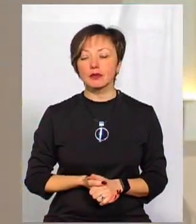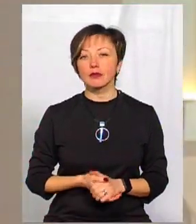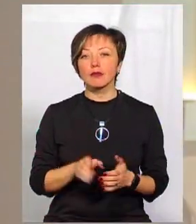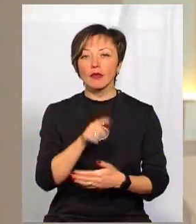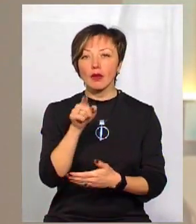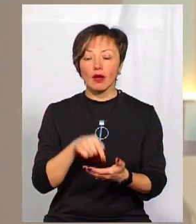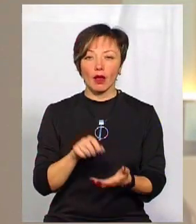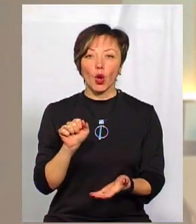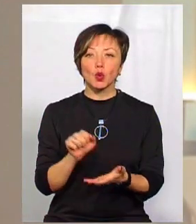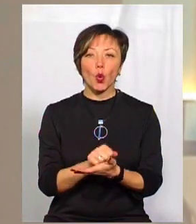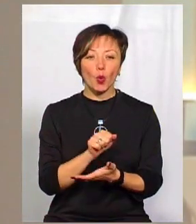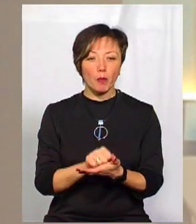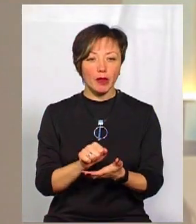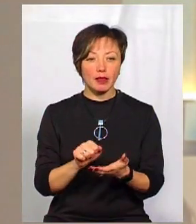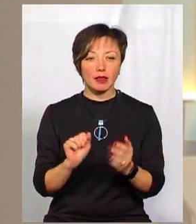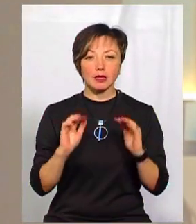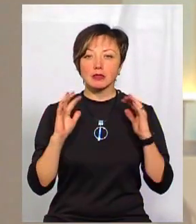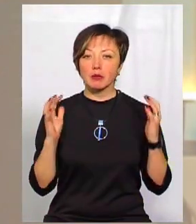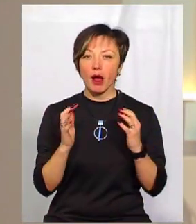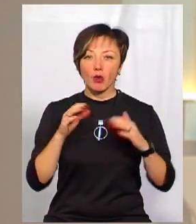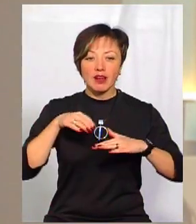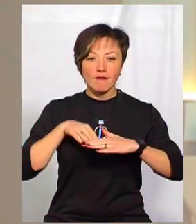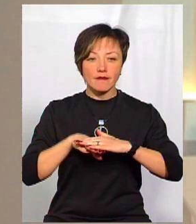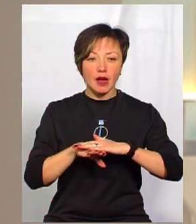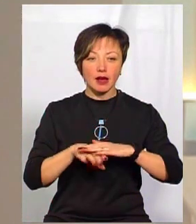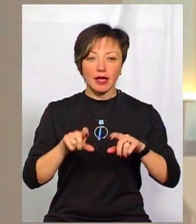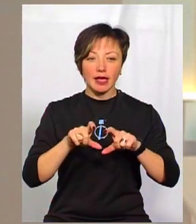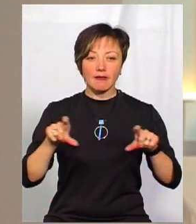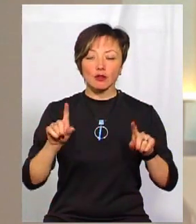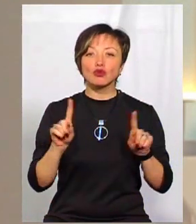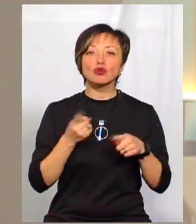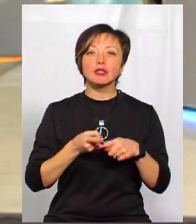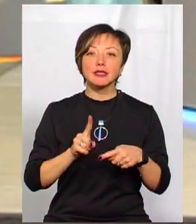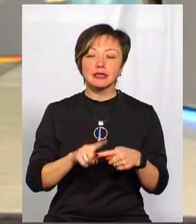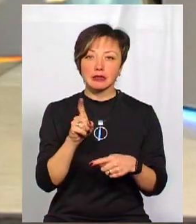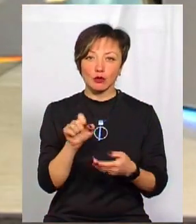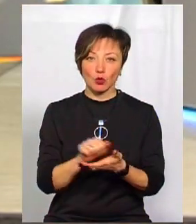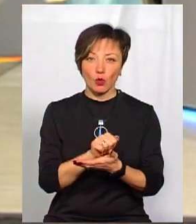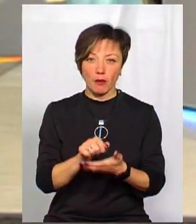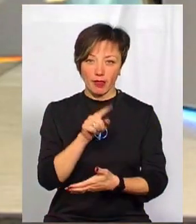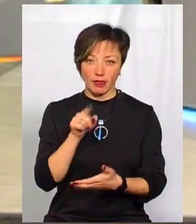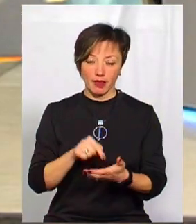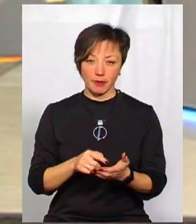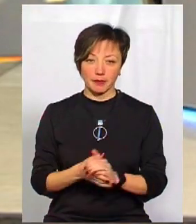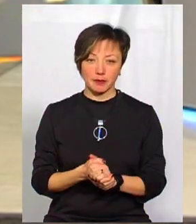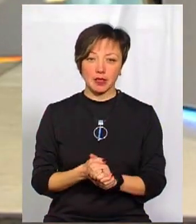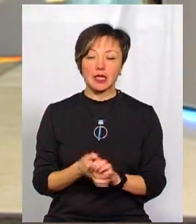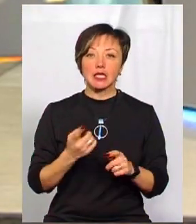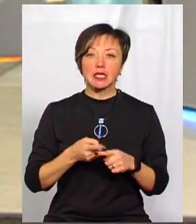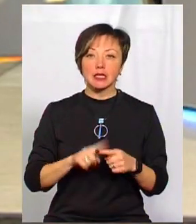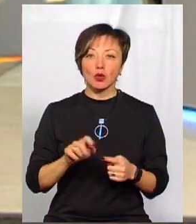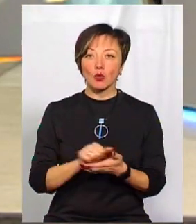Документи, які зберігаються в архіві. Що це за документи? Це документи, в нас